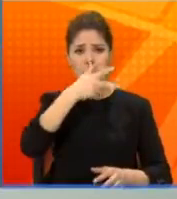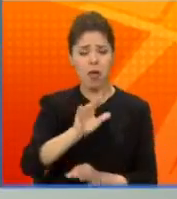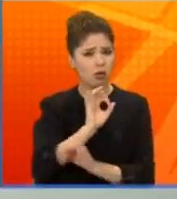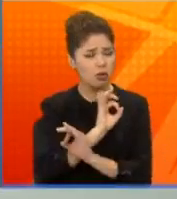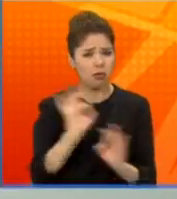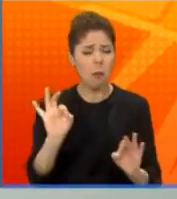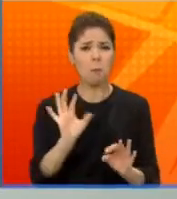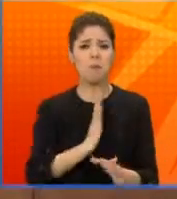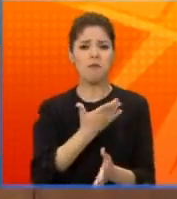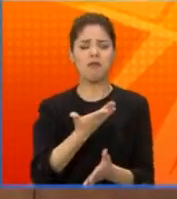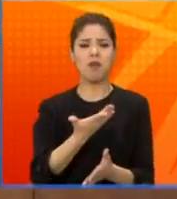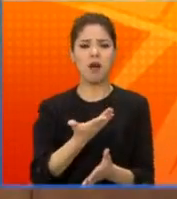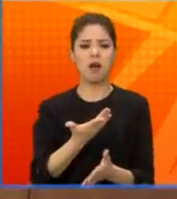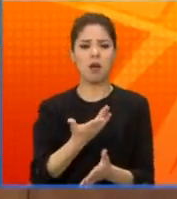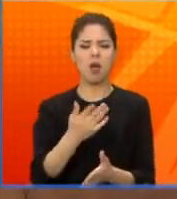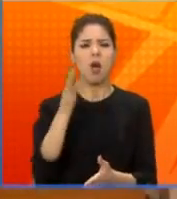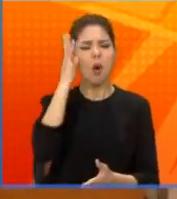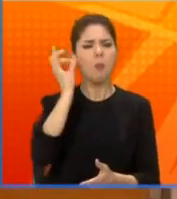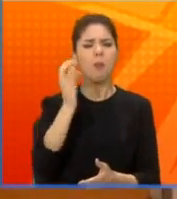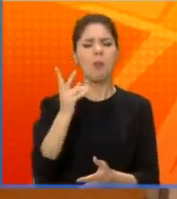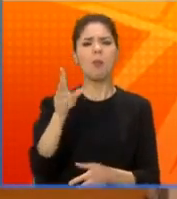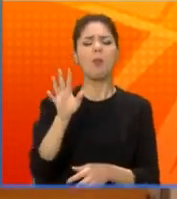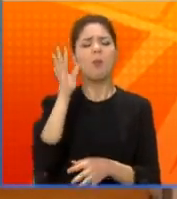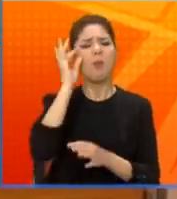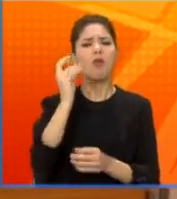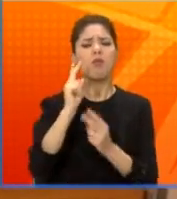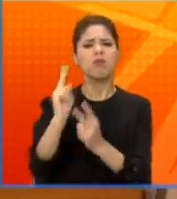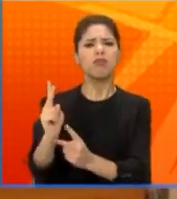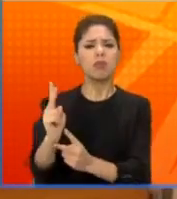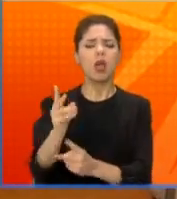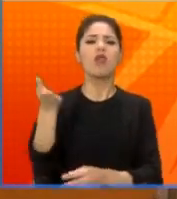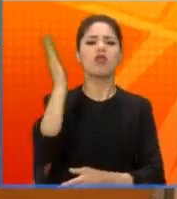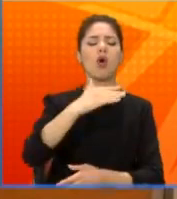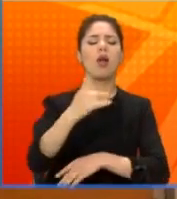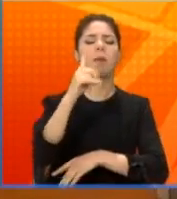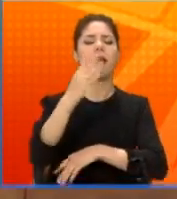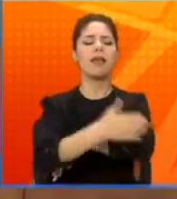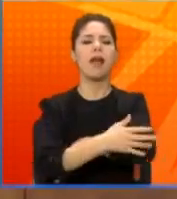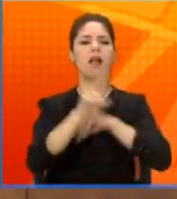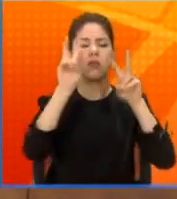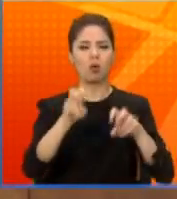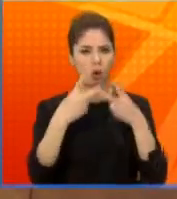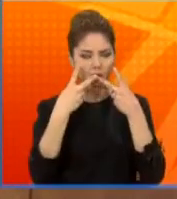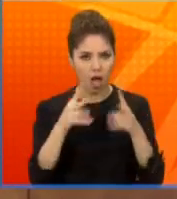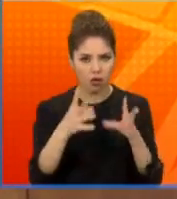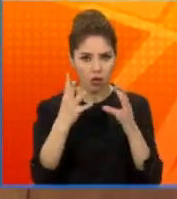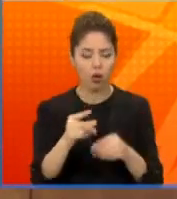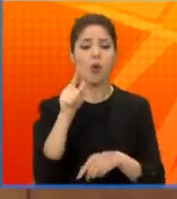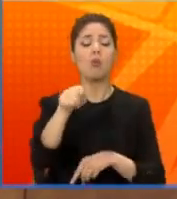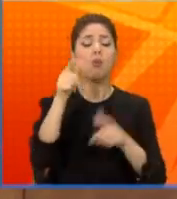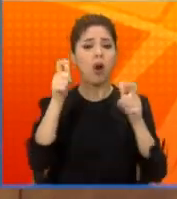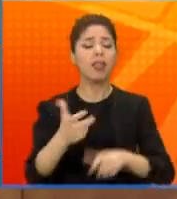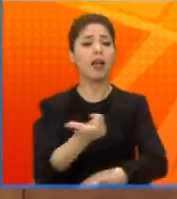ki olamaz böyle bir şey. Tam bir profesyonelce. Konu bir süre sonra bir yardım meselesine geldi. Buradaki yurtlarda